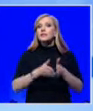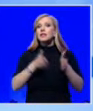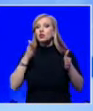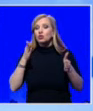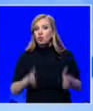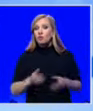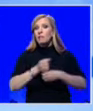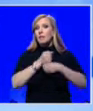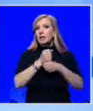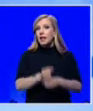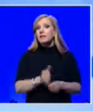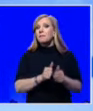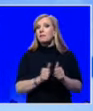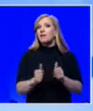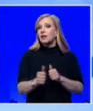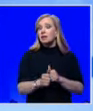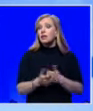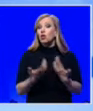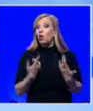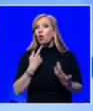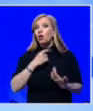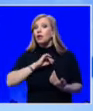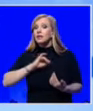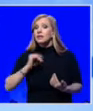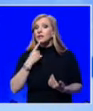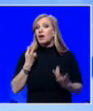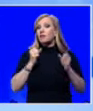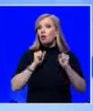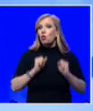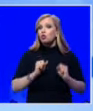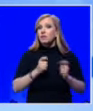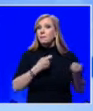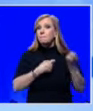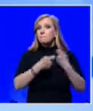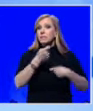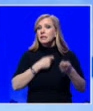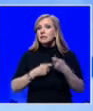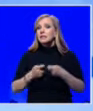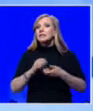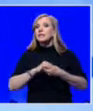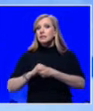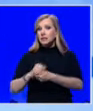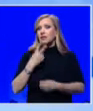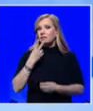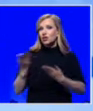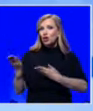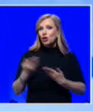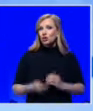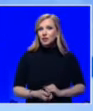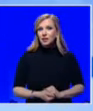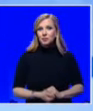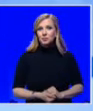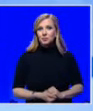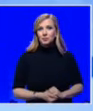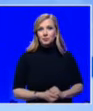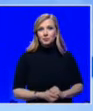мандати и преференции, но и за това какво очакват от новите депутати бизнесът и синдикатите. Ето кои са гостите.